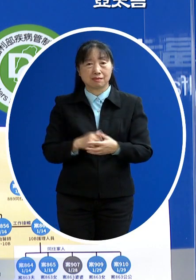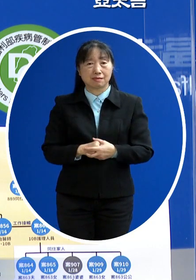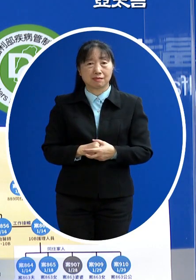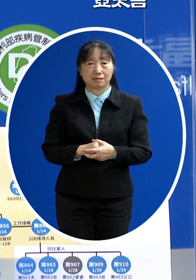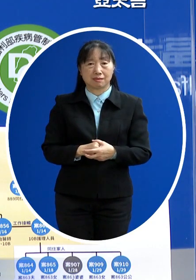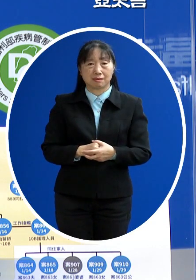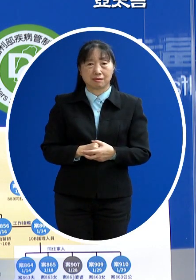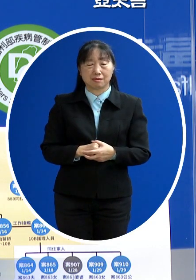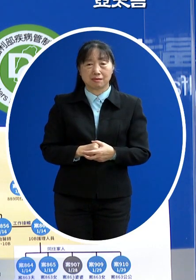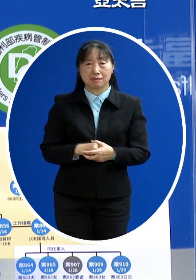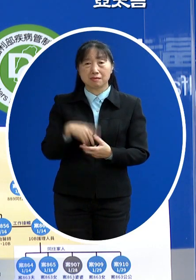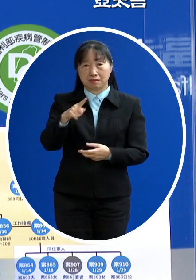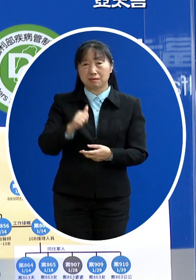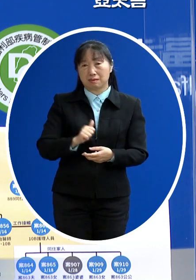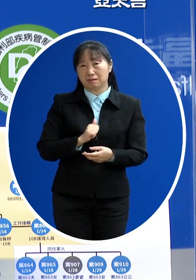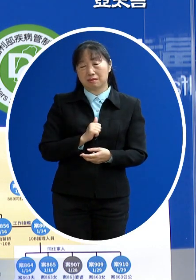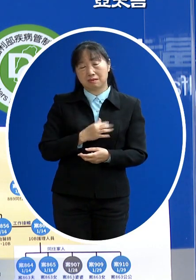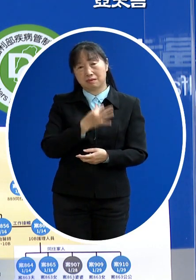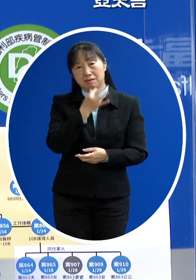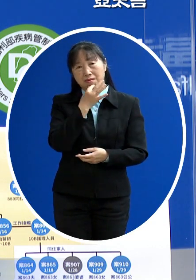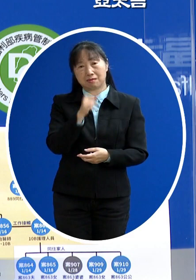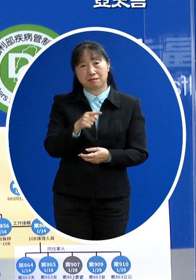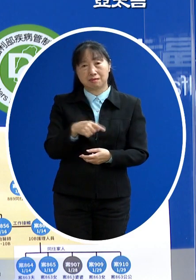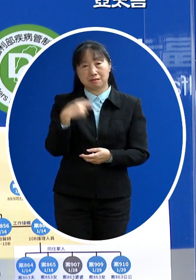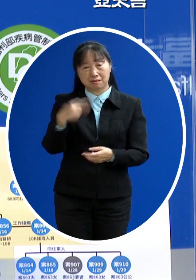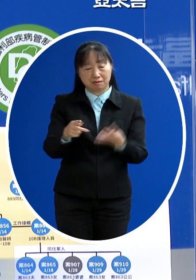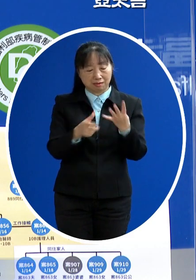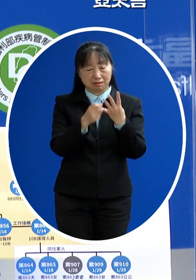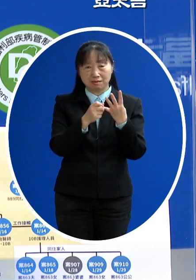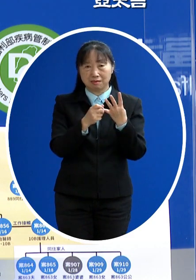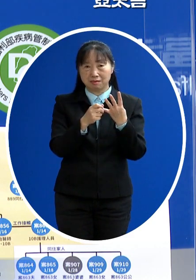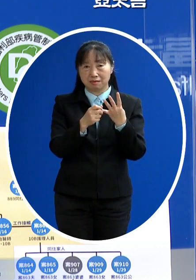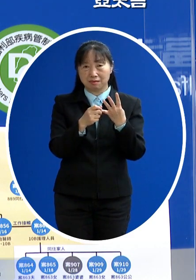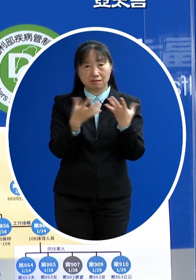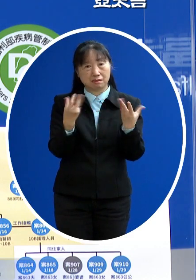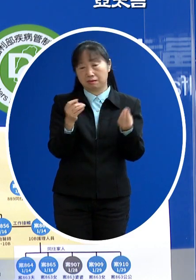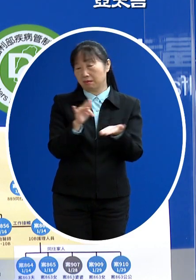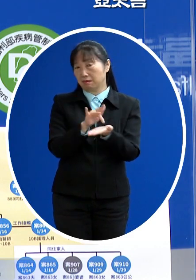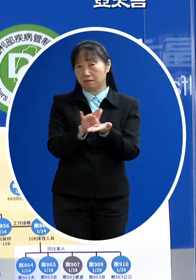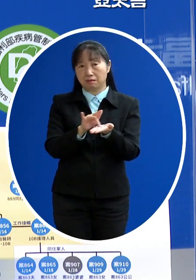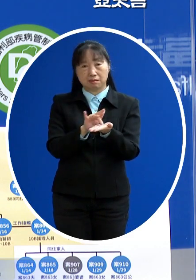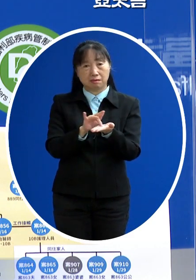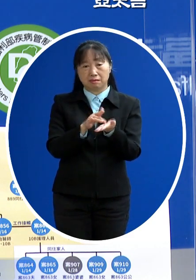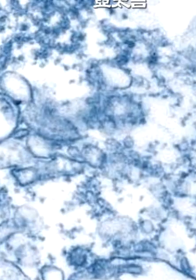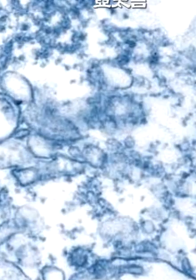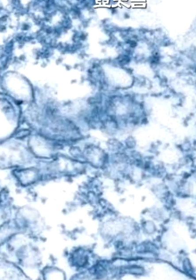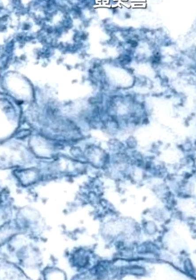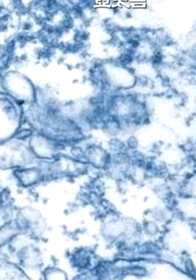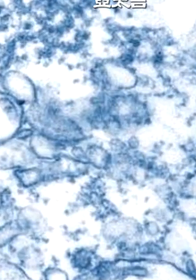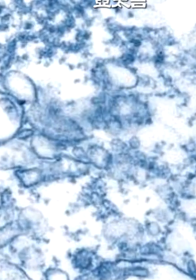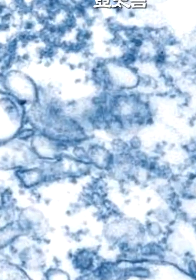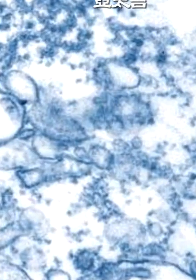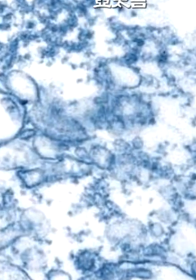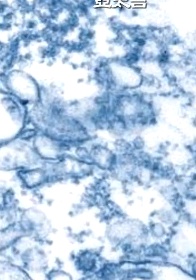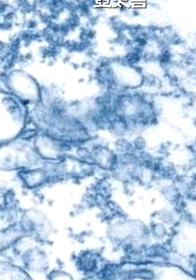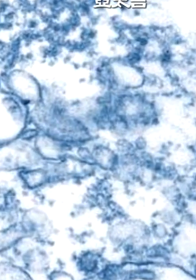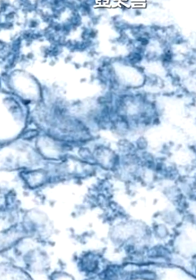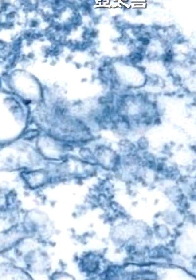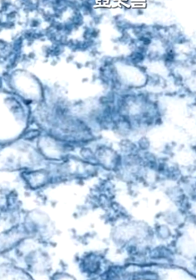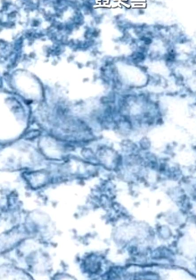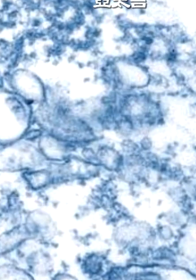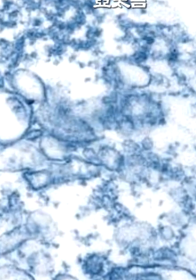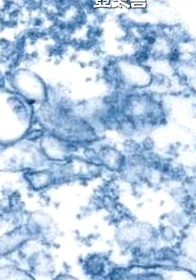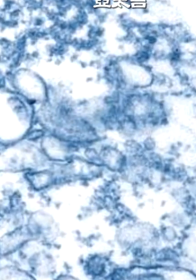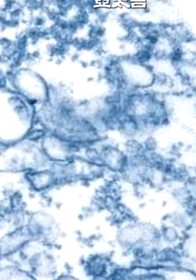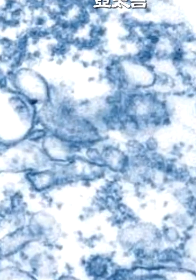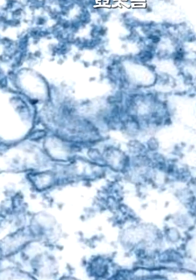40%到75%，那这是对非常的冲击。然后第四个，它没有药也没有疫苗。 陈时中表示，卫福部与农